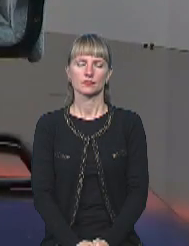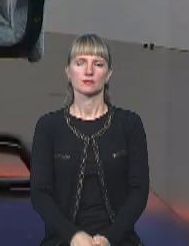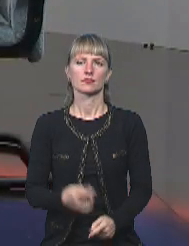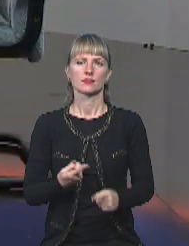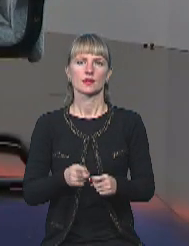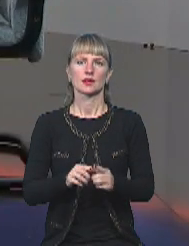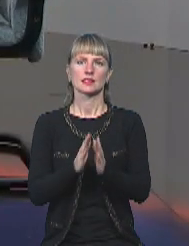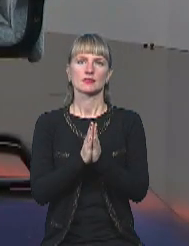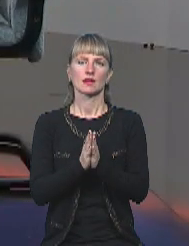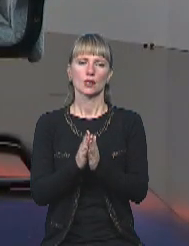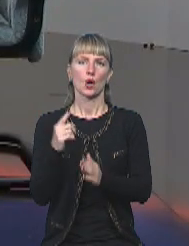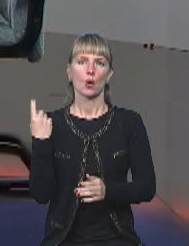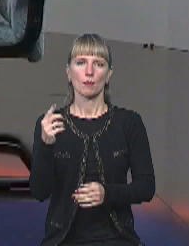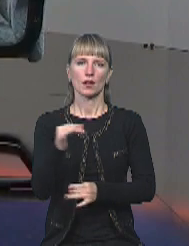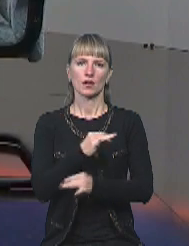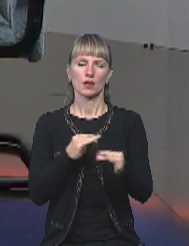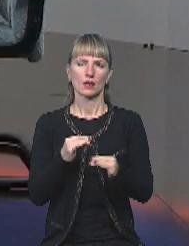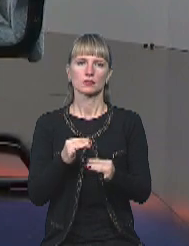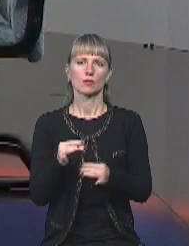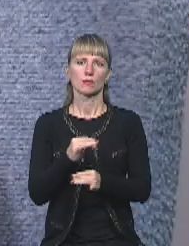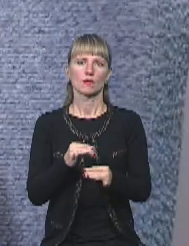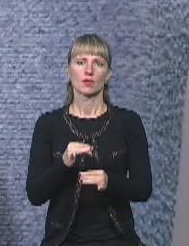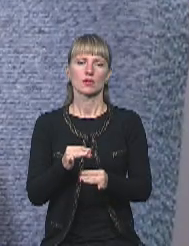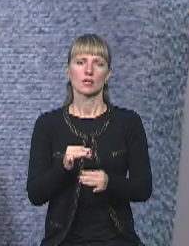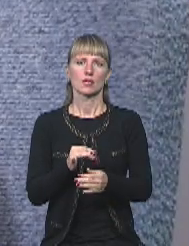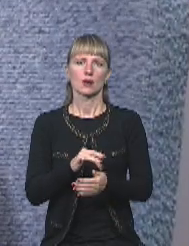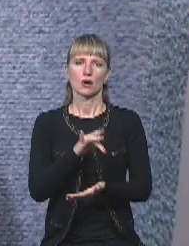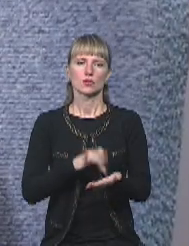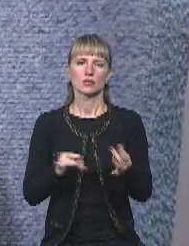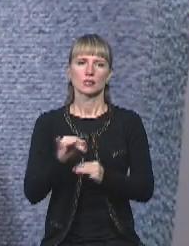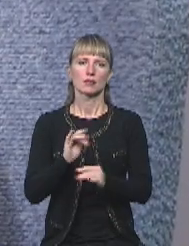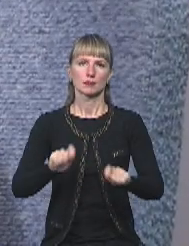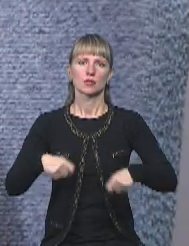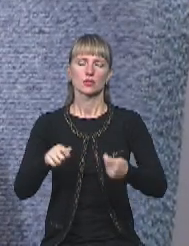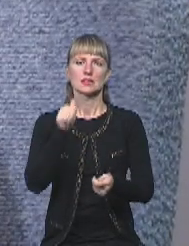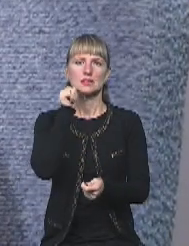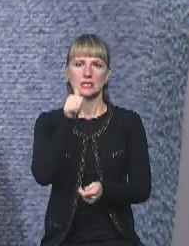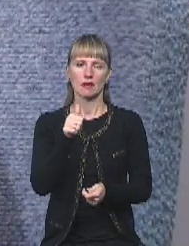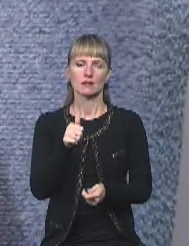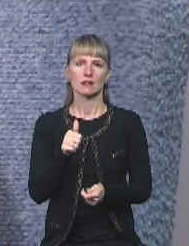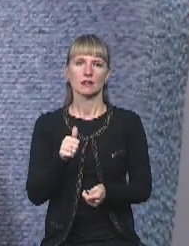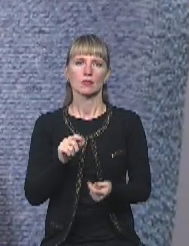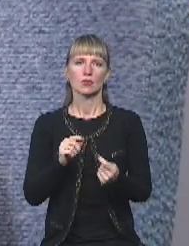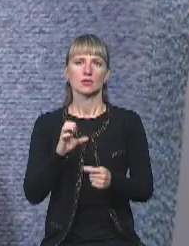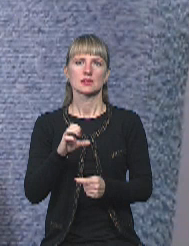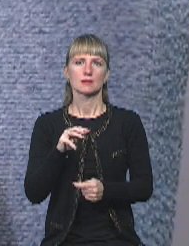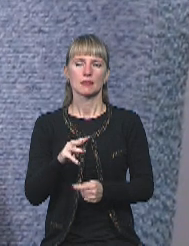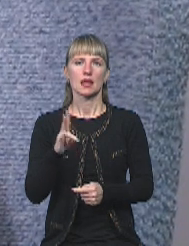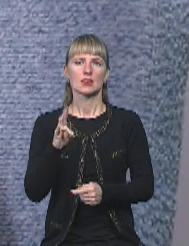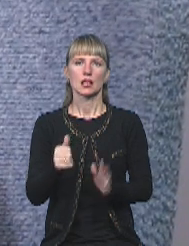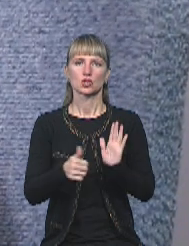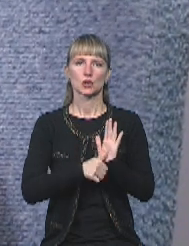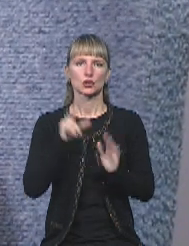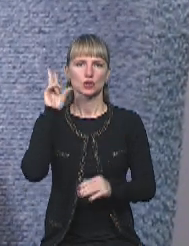Отже, звернення облраді передали сьогодні, звернення міській раді передадуть завтра, звернення про те саме. На 6